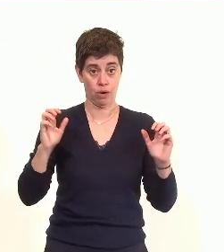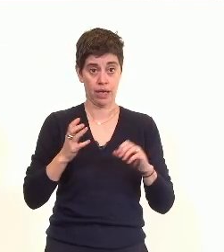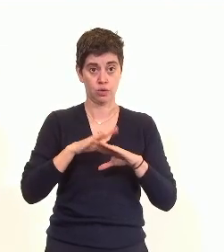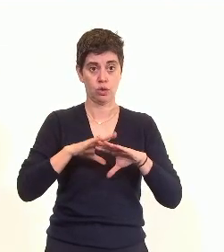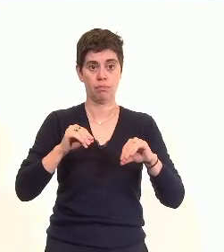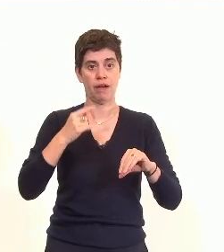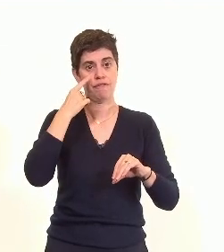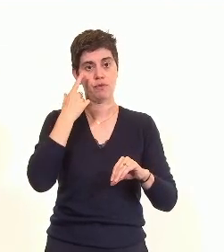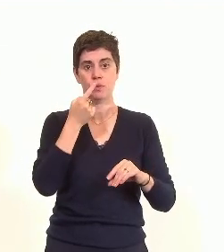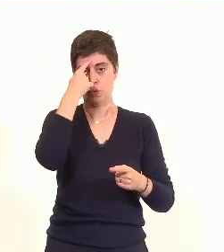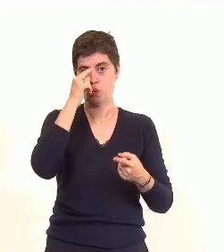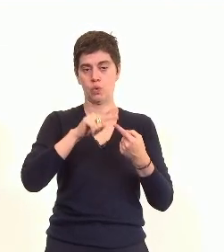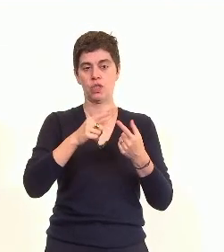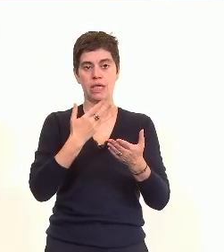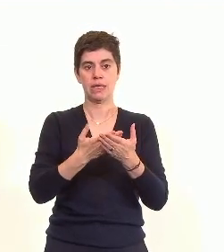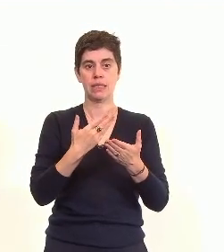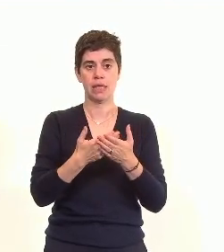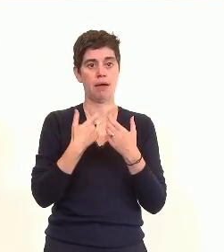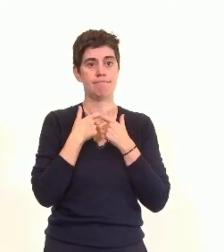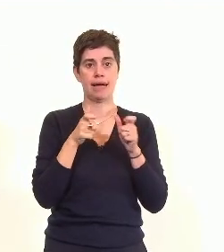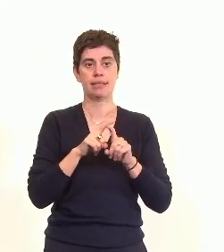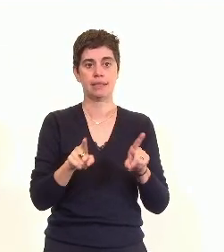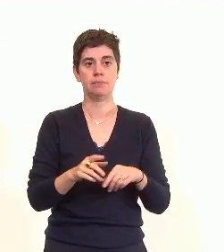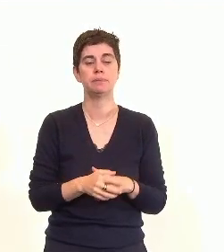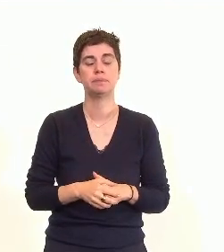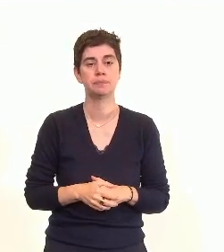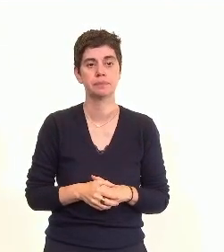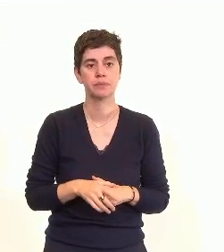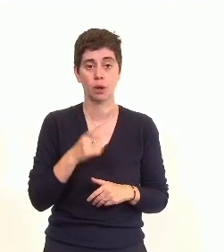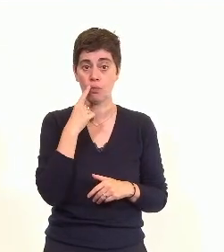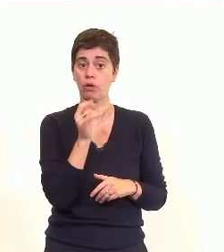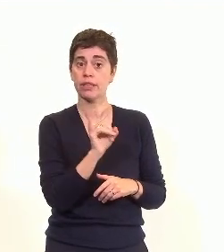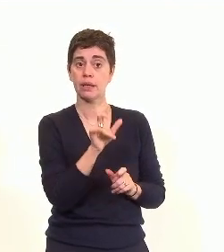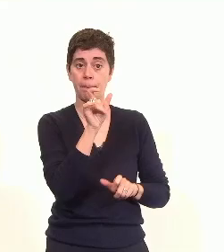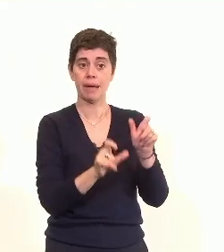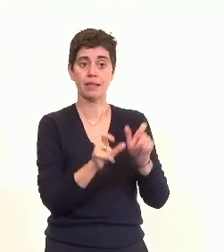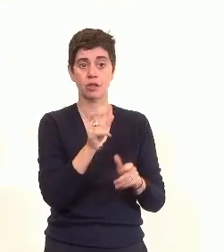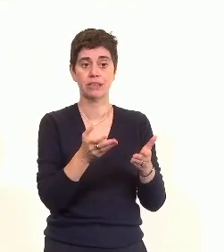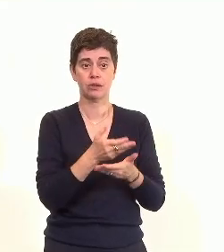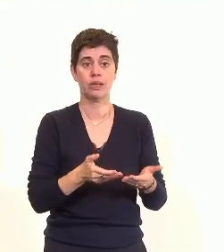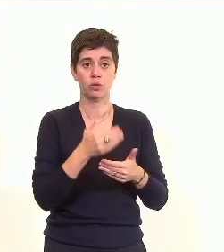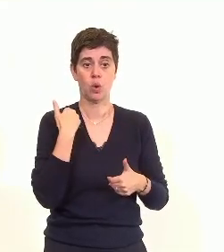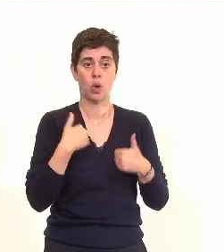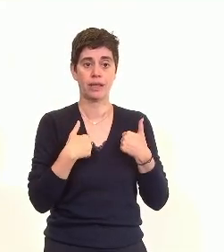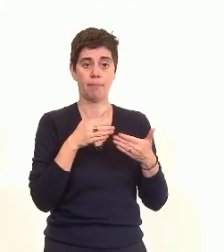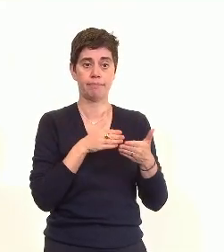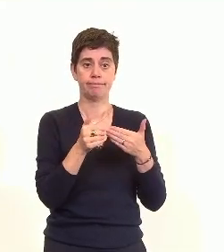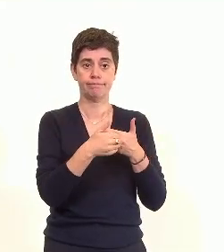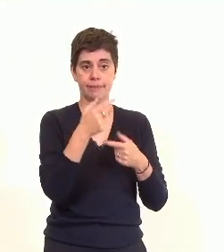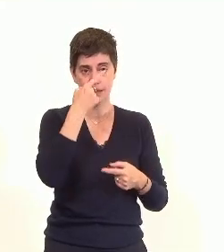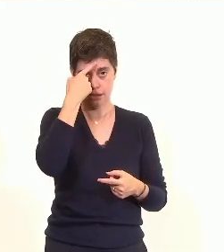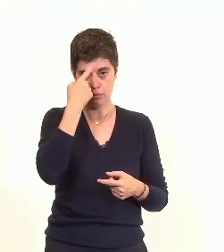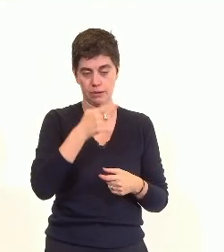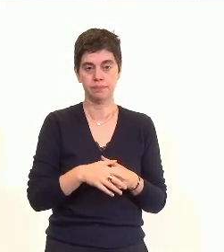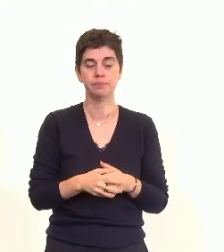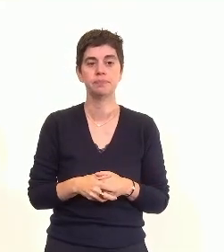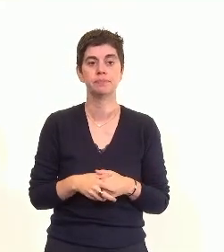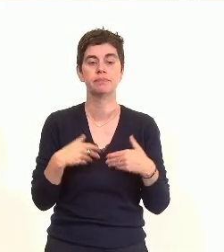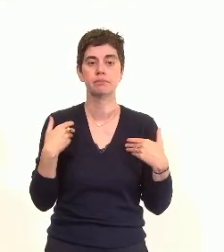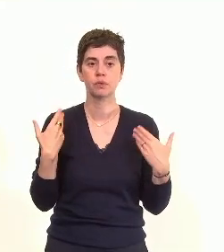un sujet pas accessible pour les personnes en situation de handicap intellectuel. On a